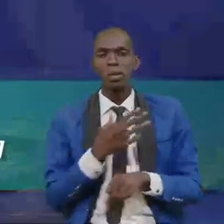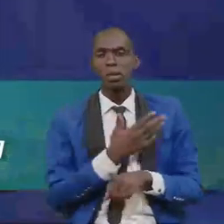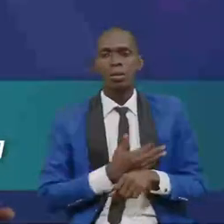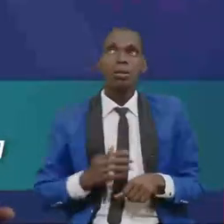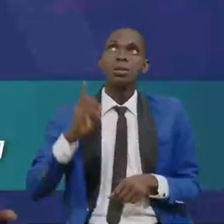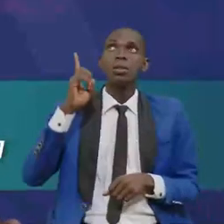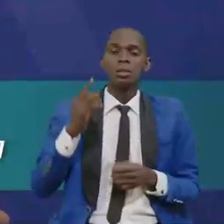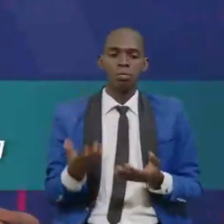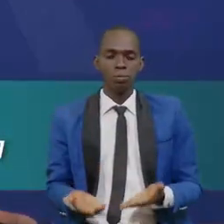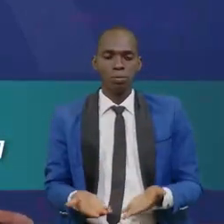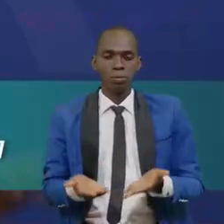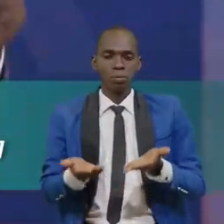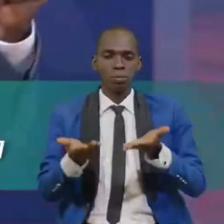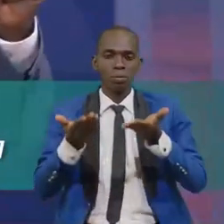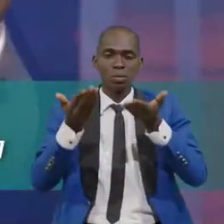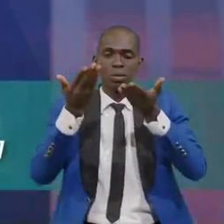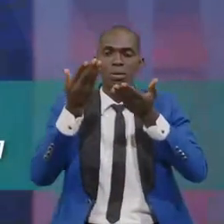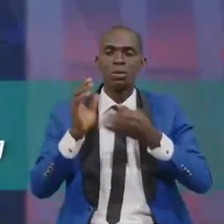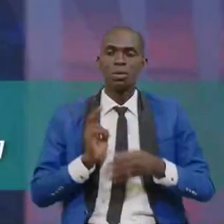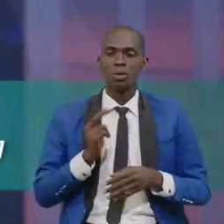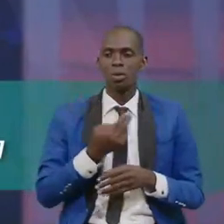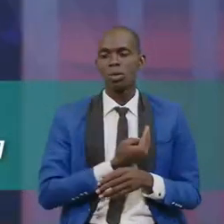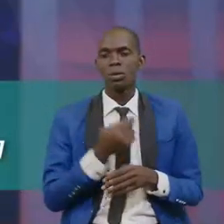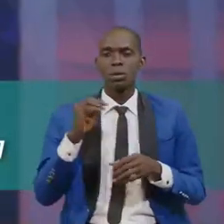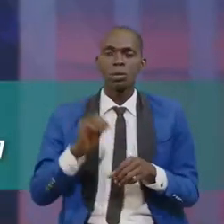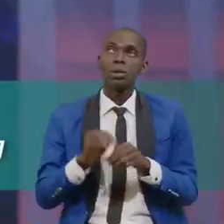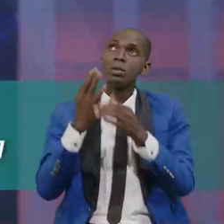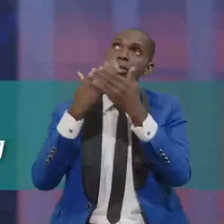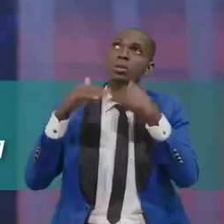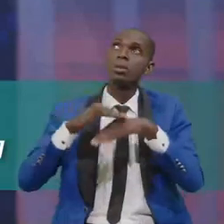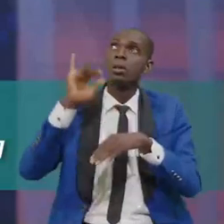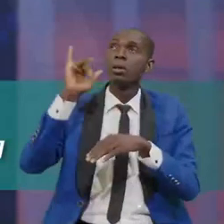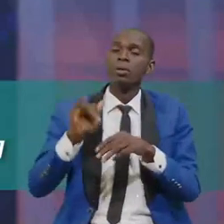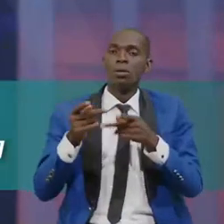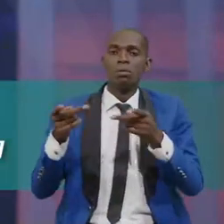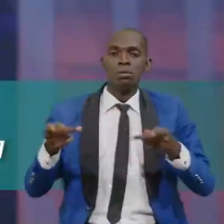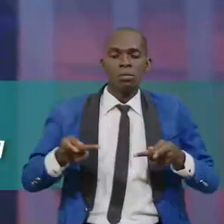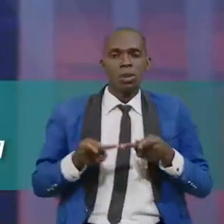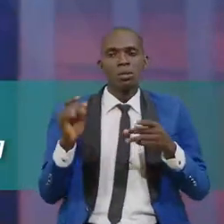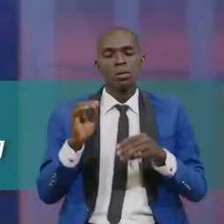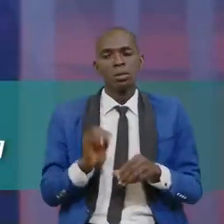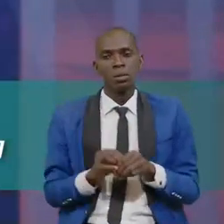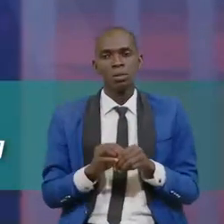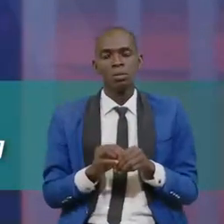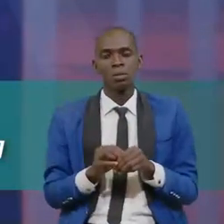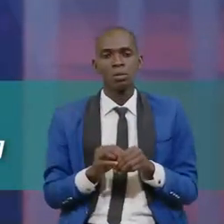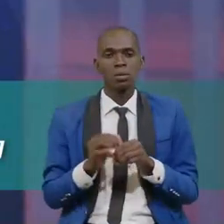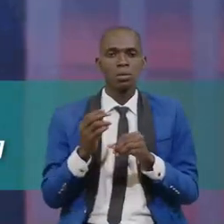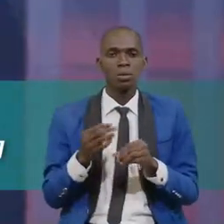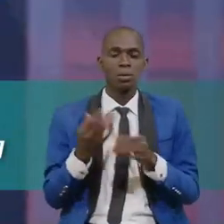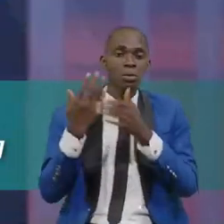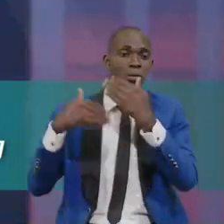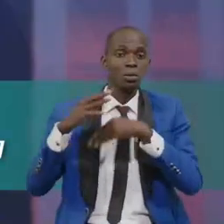Et il nous élève dans les lieux célestes spirituellement, dans les lieux spirituels, comme nous